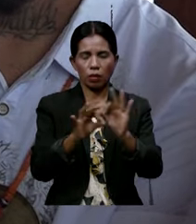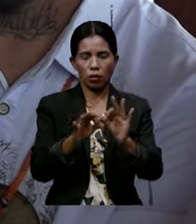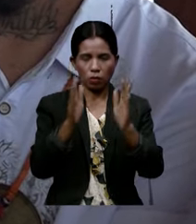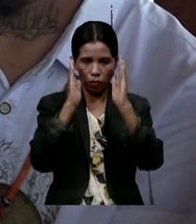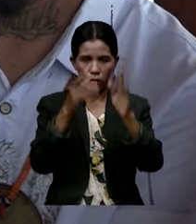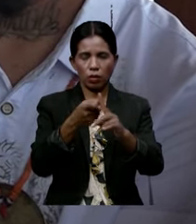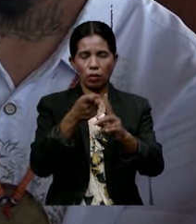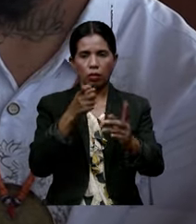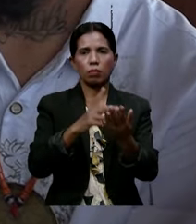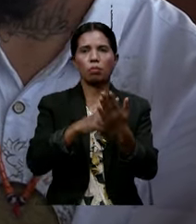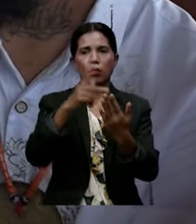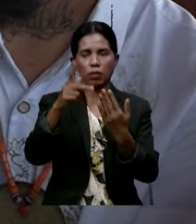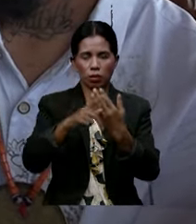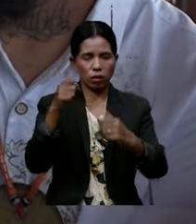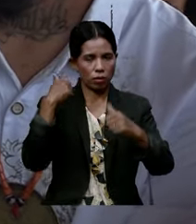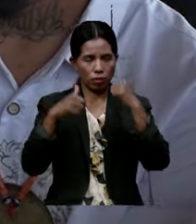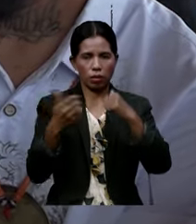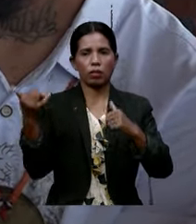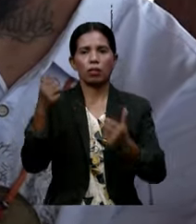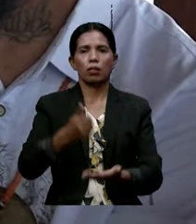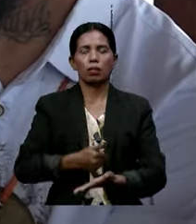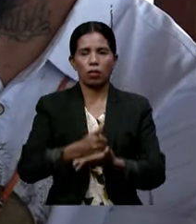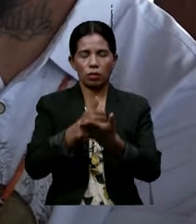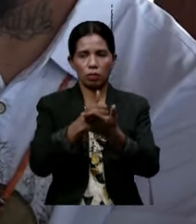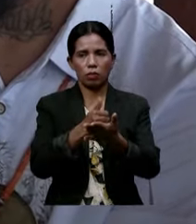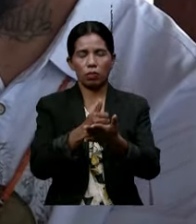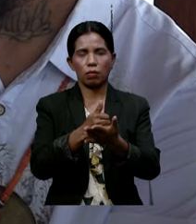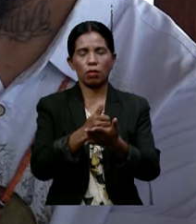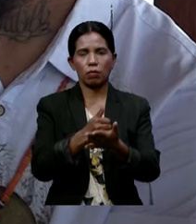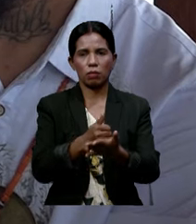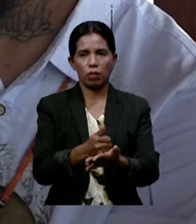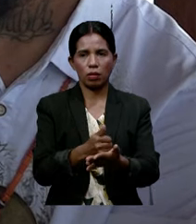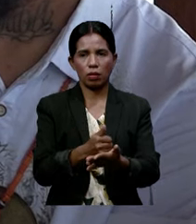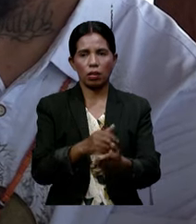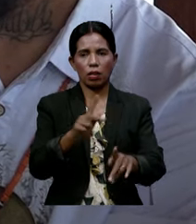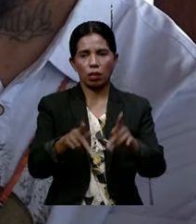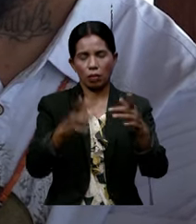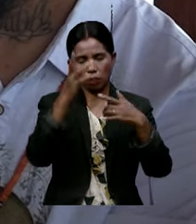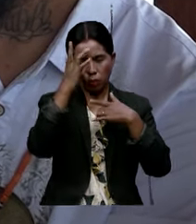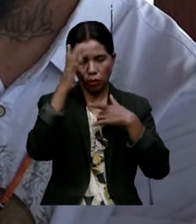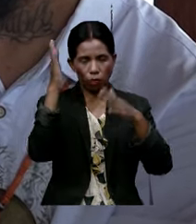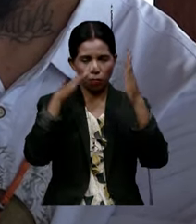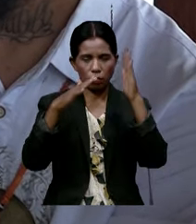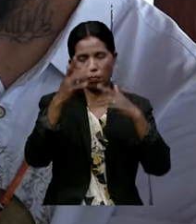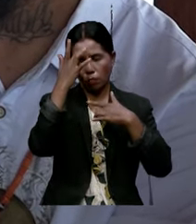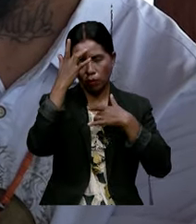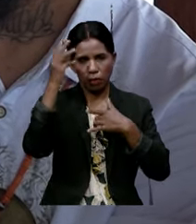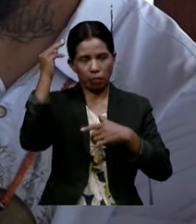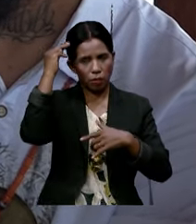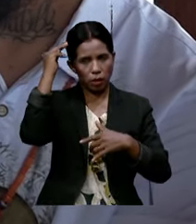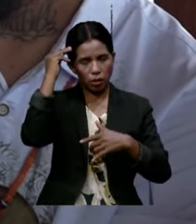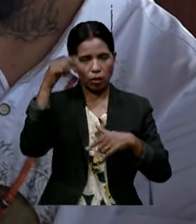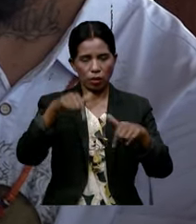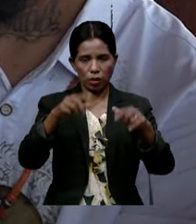ni husi nine programa ka atividade sira ba atendementu integrado ema ho problema mental ga defisiensia psikososial